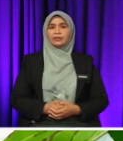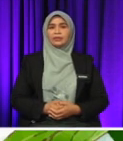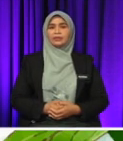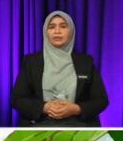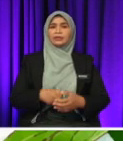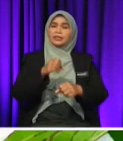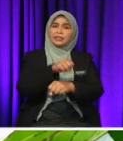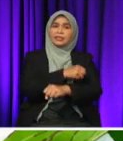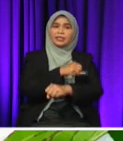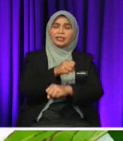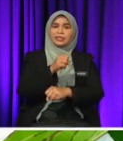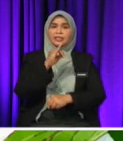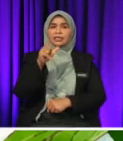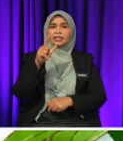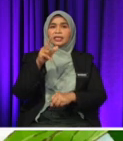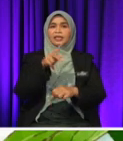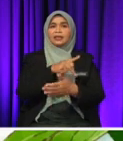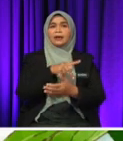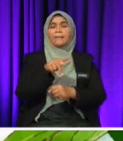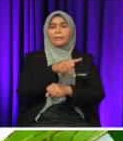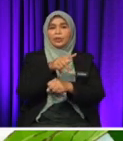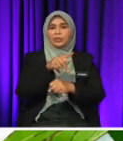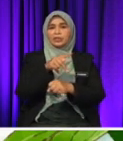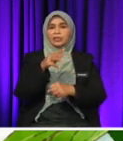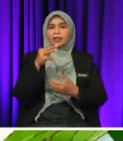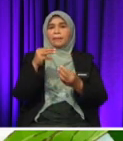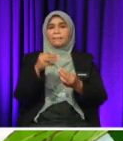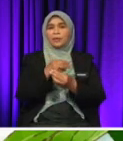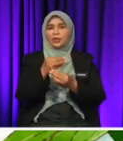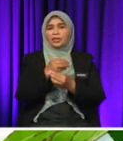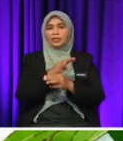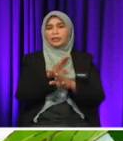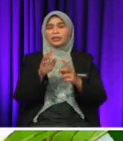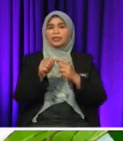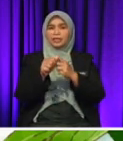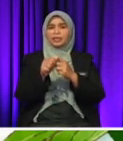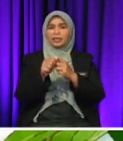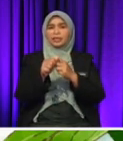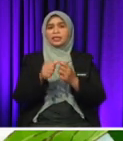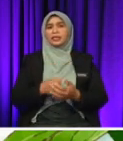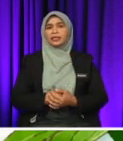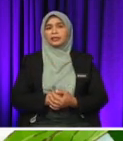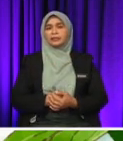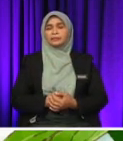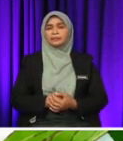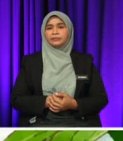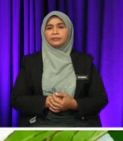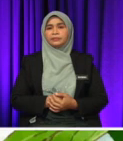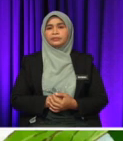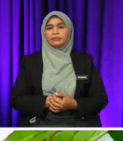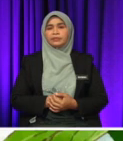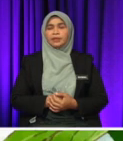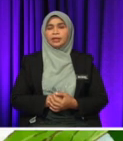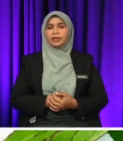merupakan puisi mode yang tidak terikat dan mengandung berbagai nasehat atau pengajaran Ki bagus